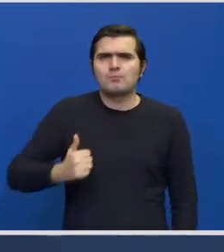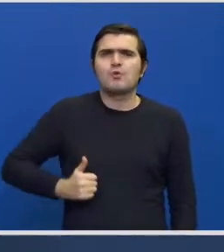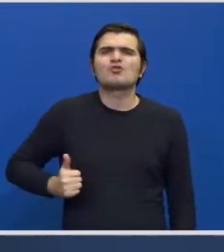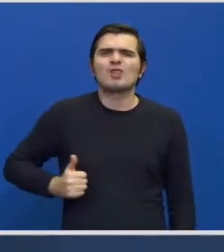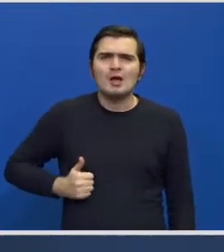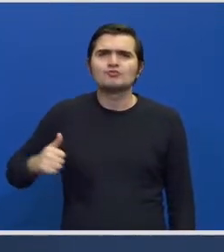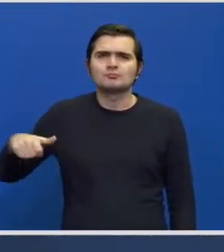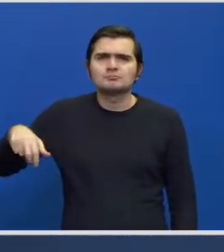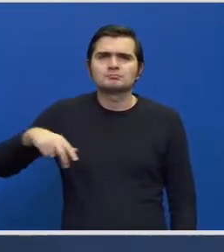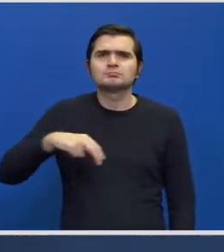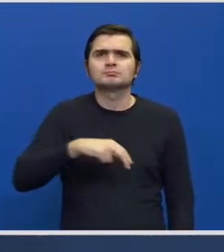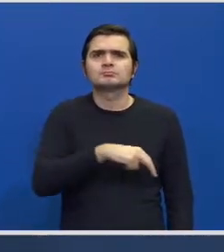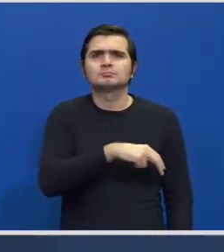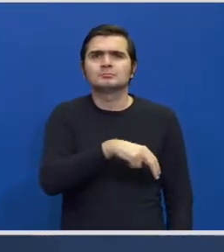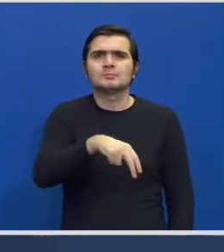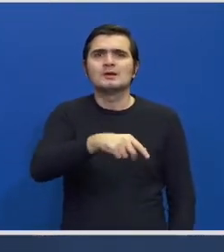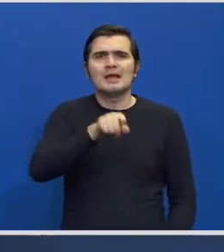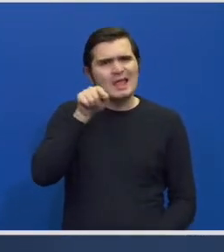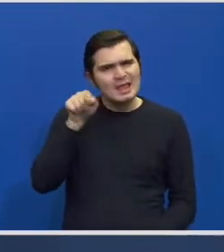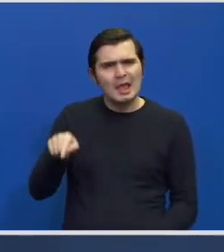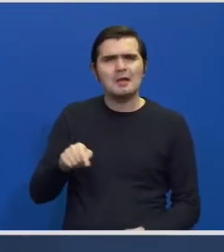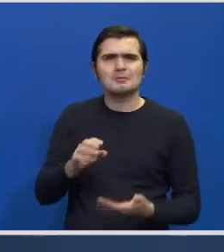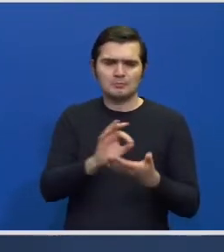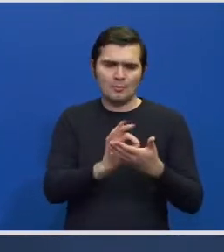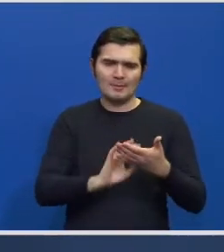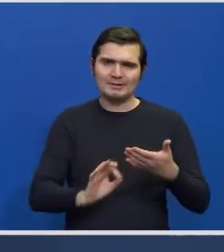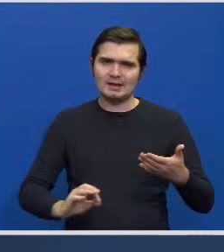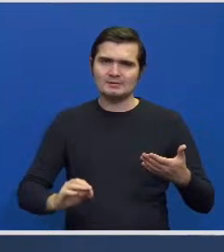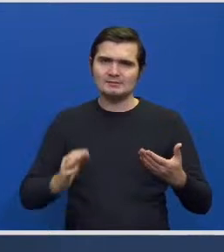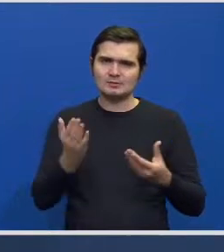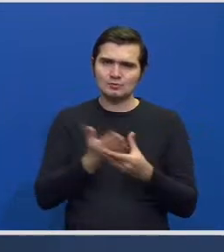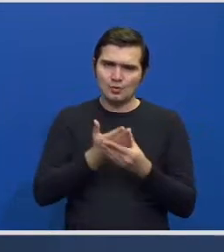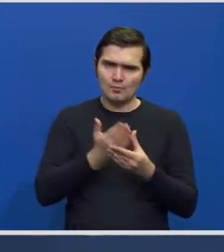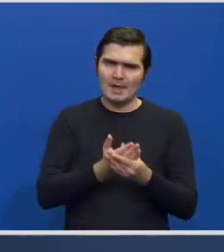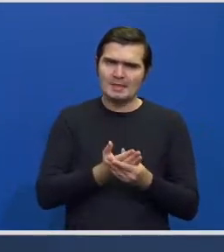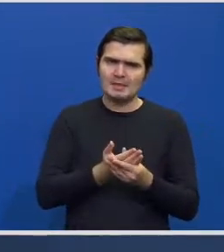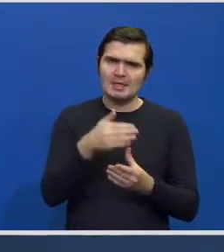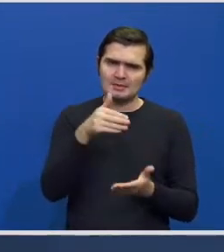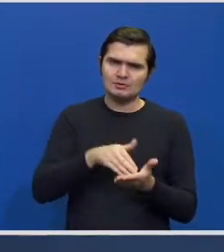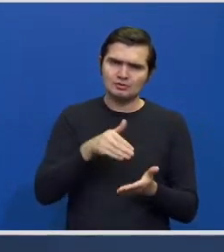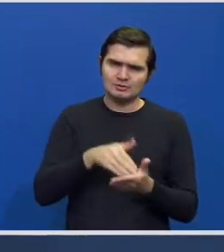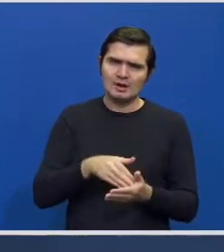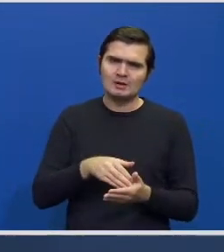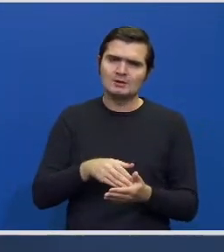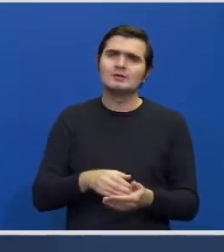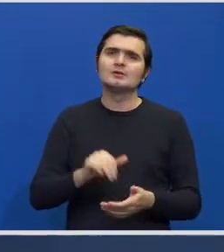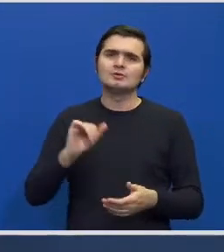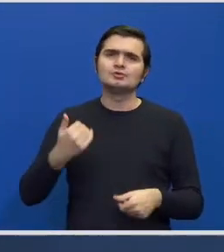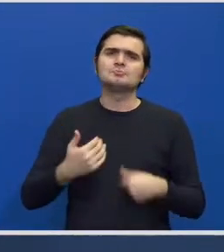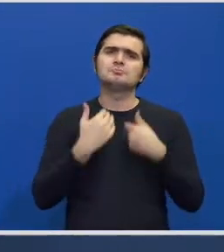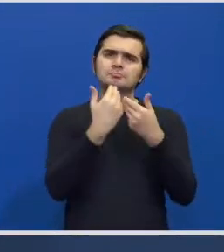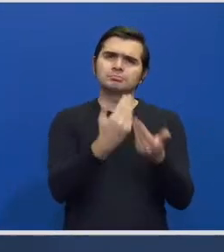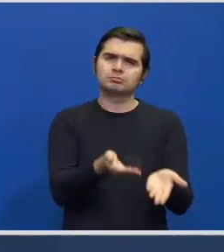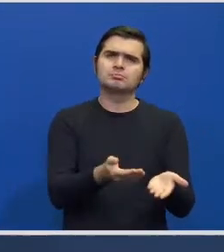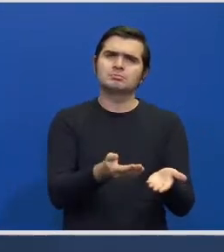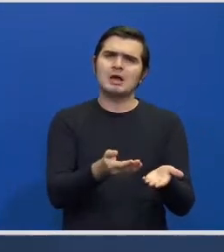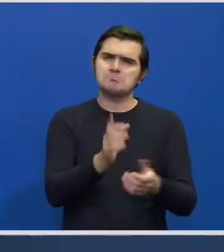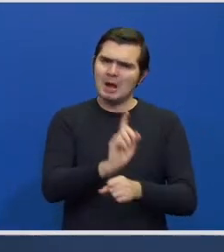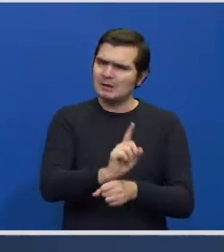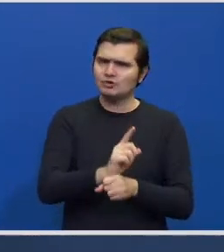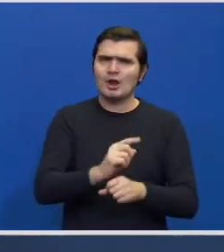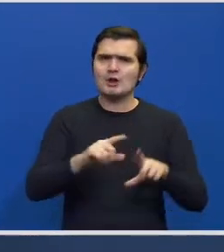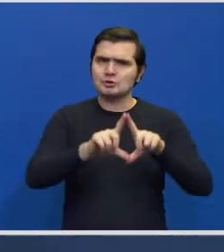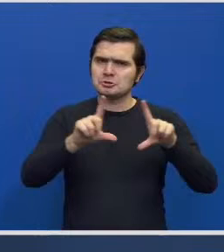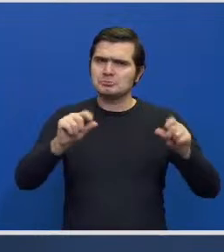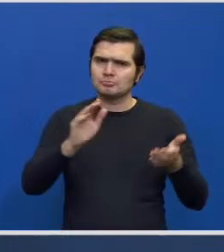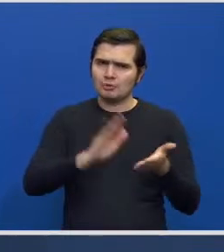a poștașului, în termeni cât mai simpli, care completează documentele necesare, eliberează